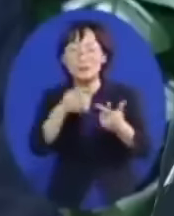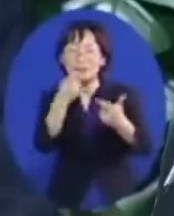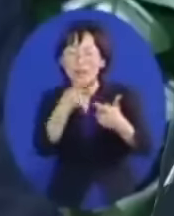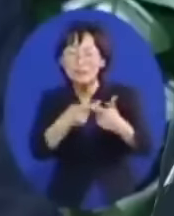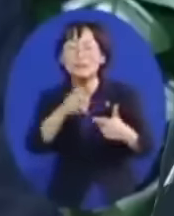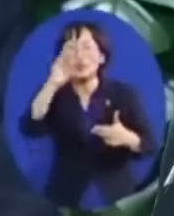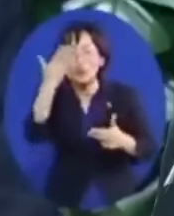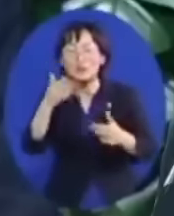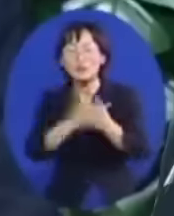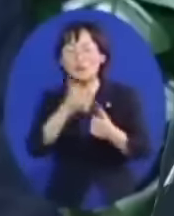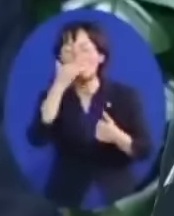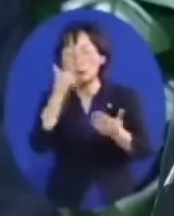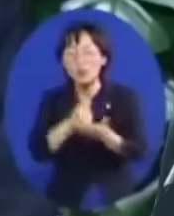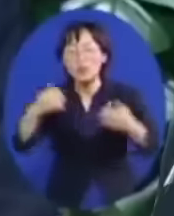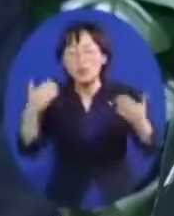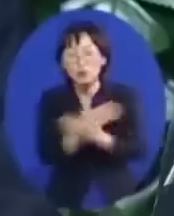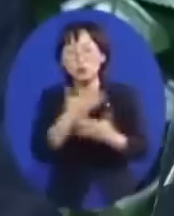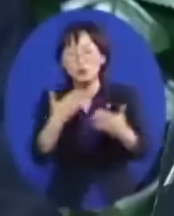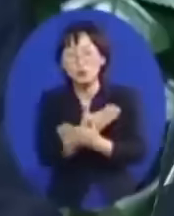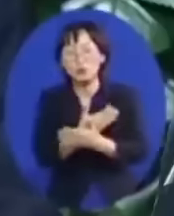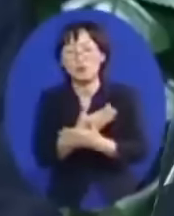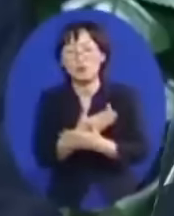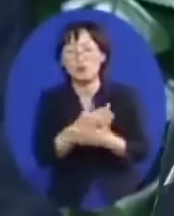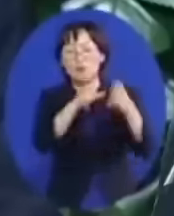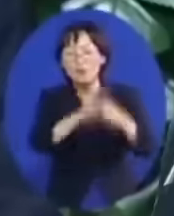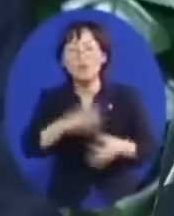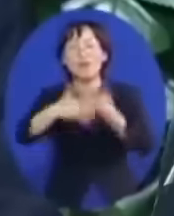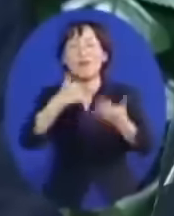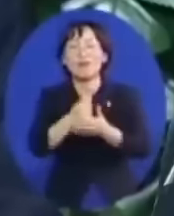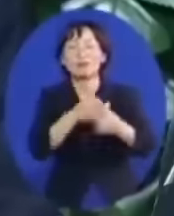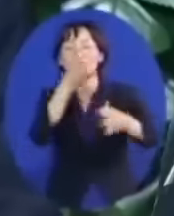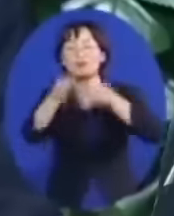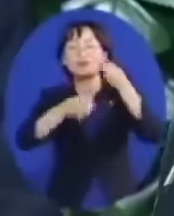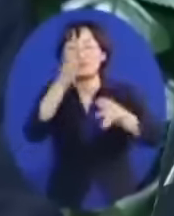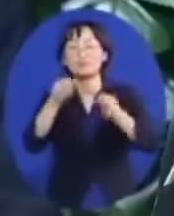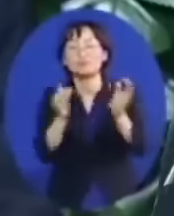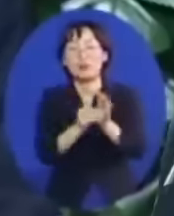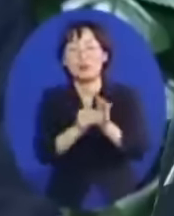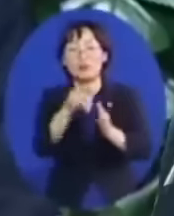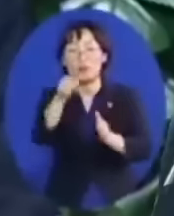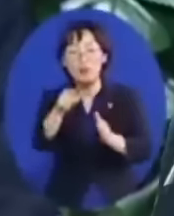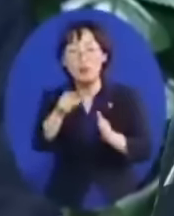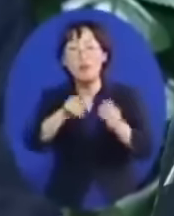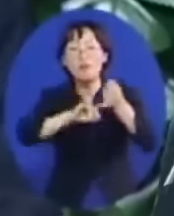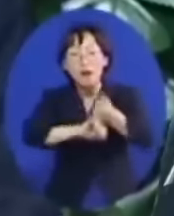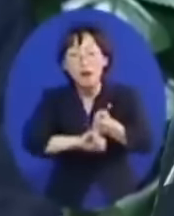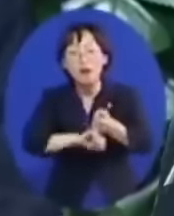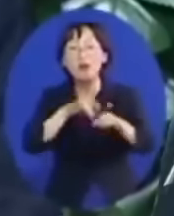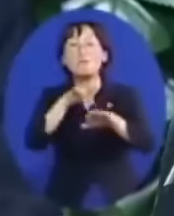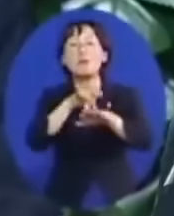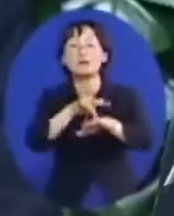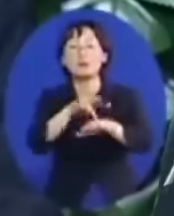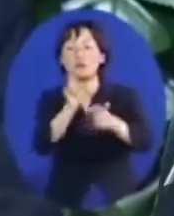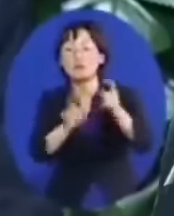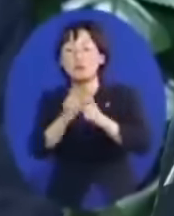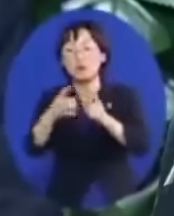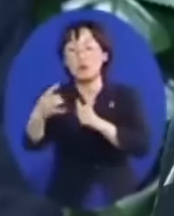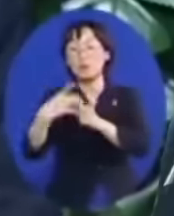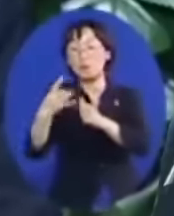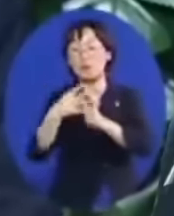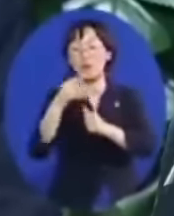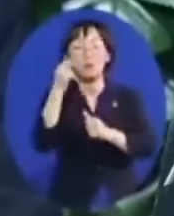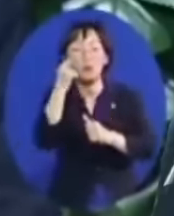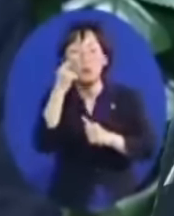것이니 나의 죄를 용서해 달라고 제가 하나님께 막 부르짖는 것입니다. 그래야 마귀가 더 이상 잠수하지